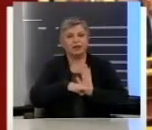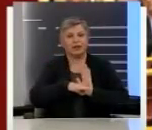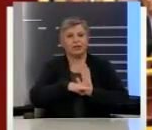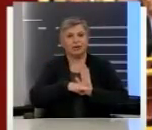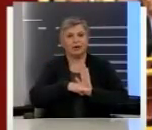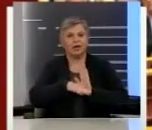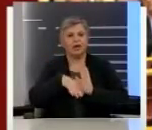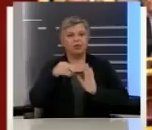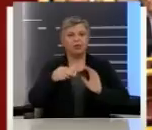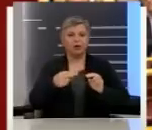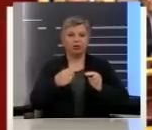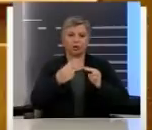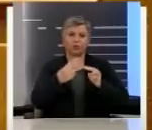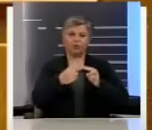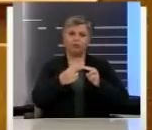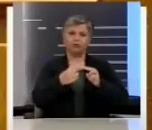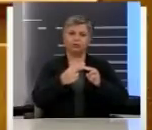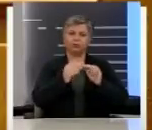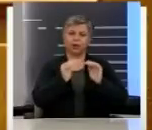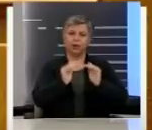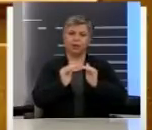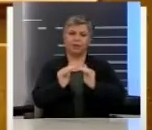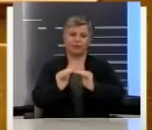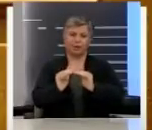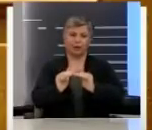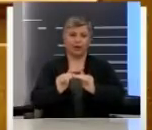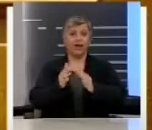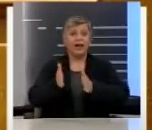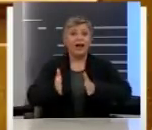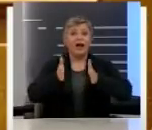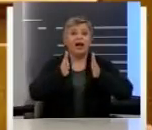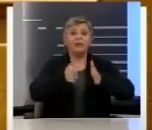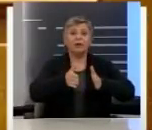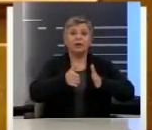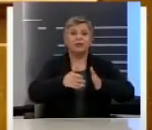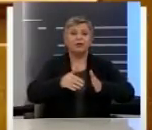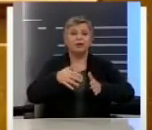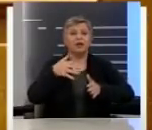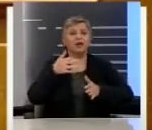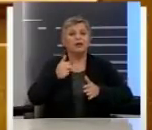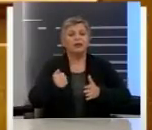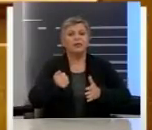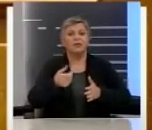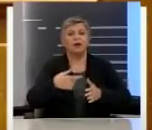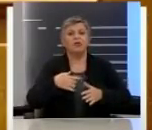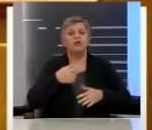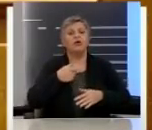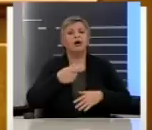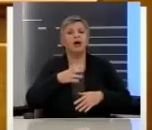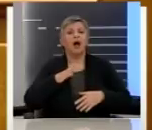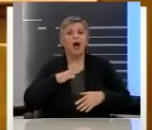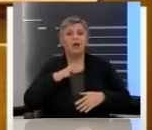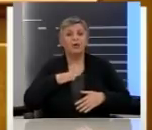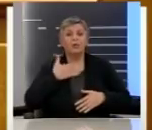την άλλη με τη διαρκή ανάγκη των ανθρώπων για χειραφέτηση, ισότητα και ελευθερία.